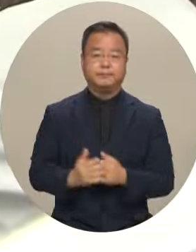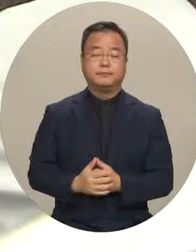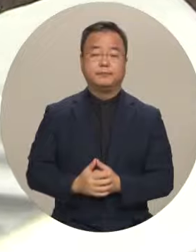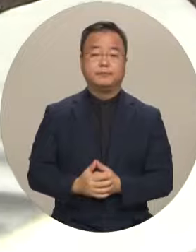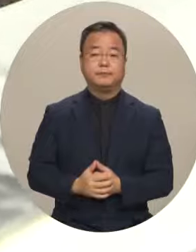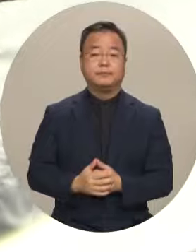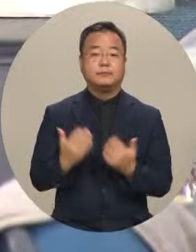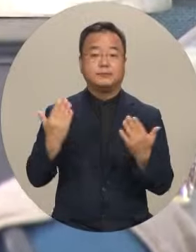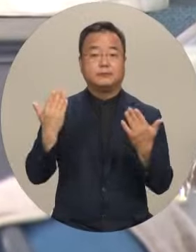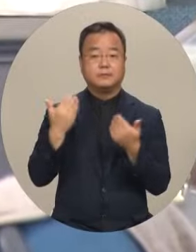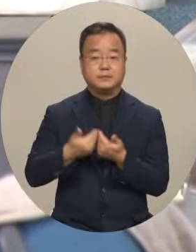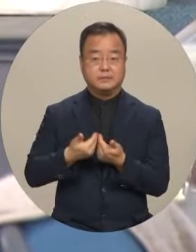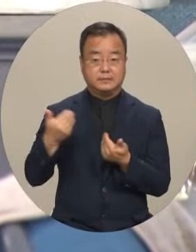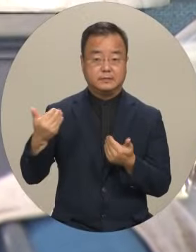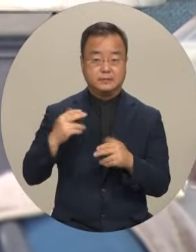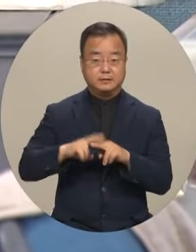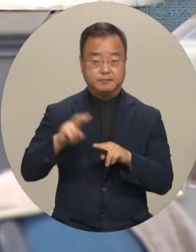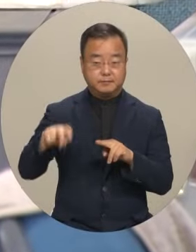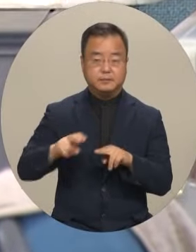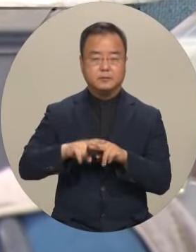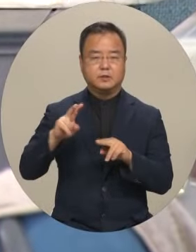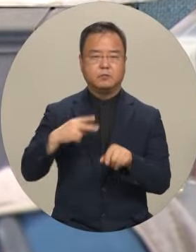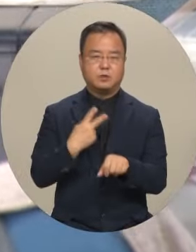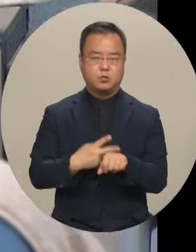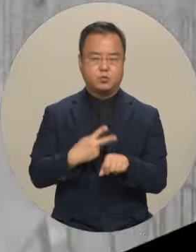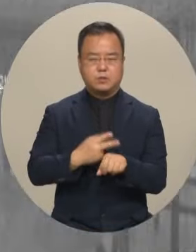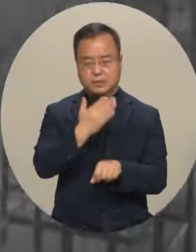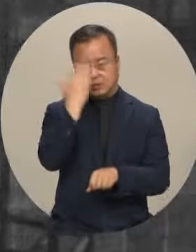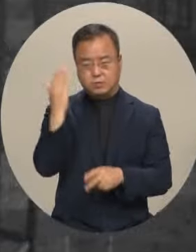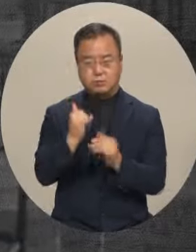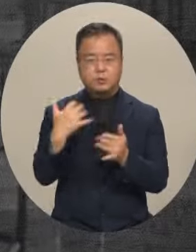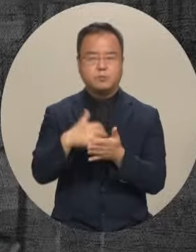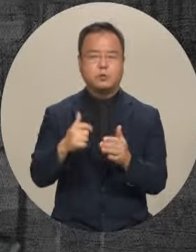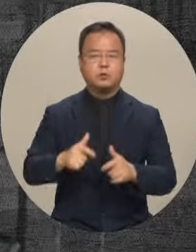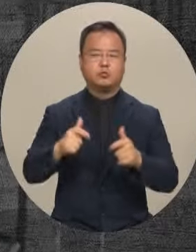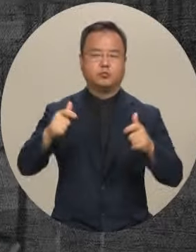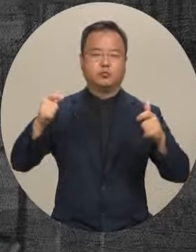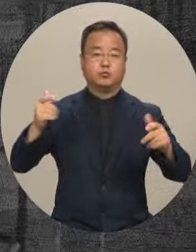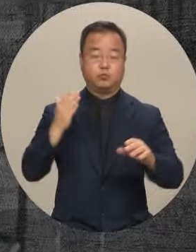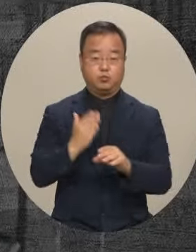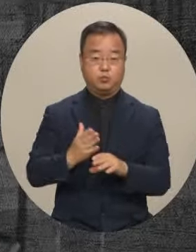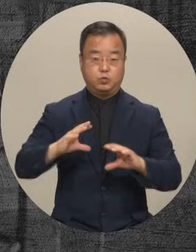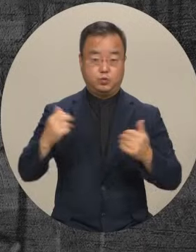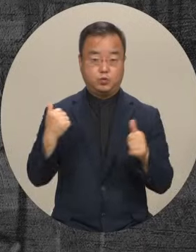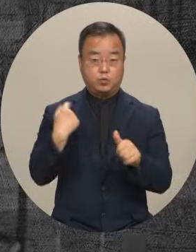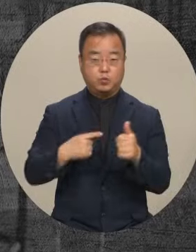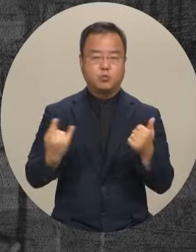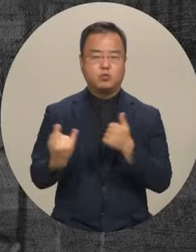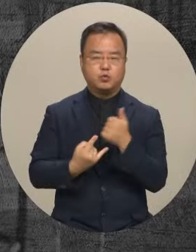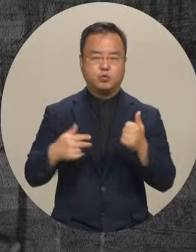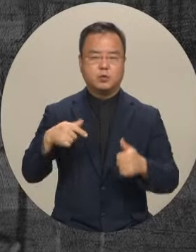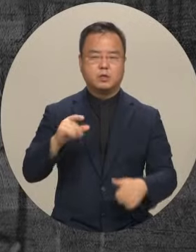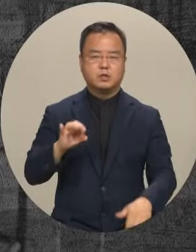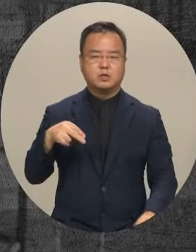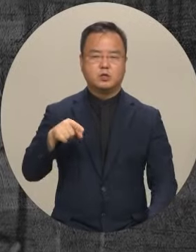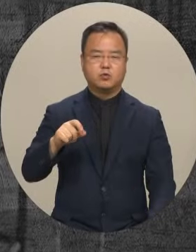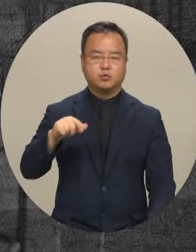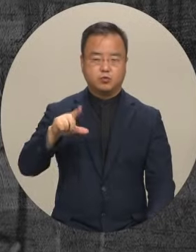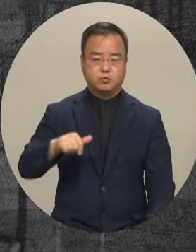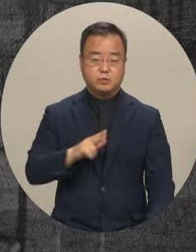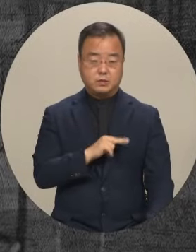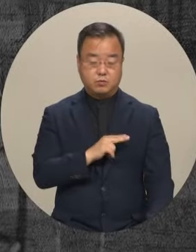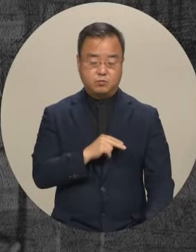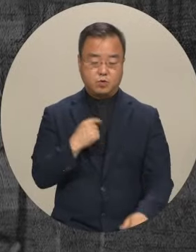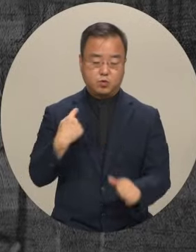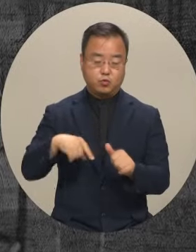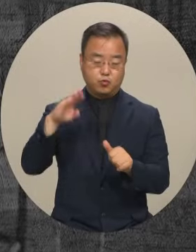학교를 떠나는 젊은 교사들은 계속해서 늘고 있습니다 국회 교육위원회 정성국 의원이 교육부에서 받은 자료를 보면